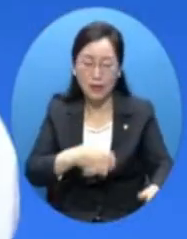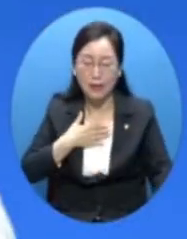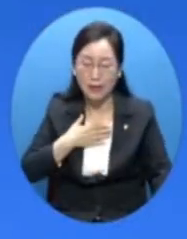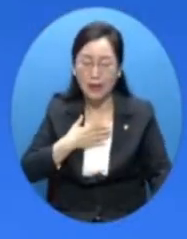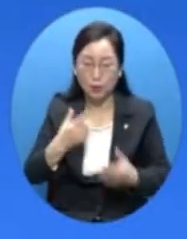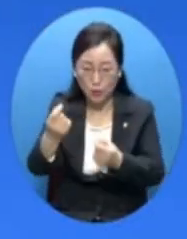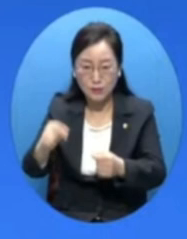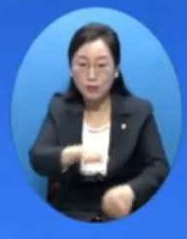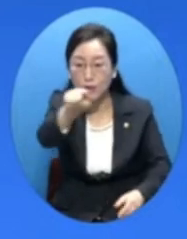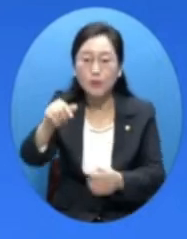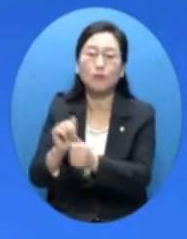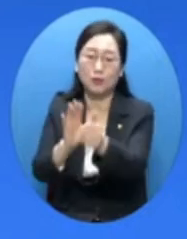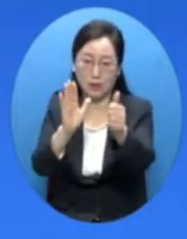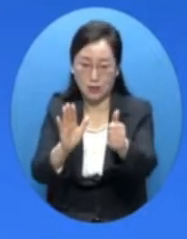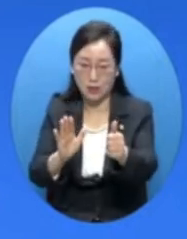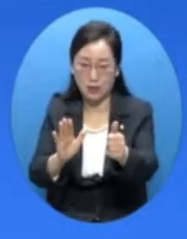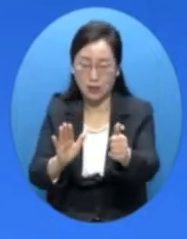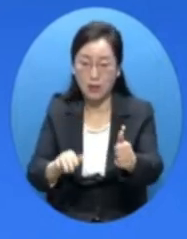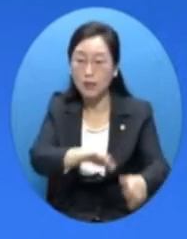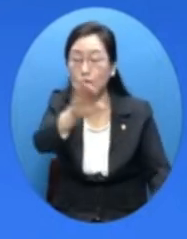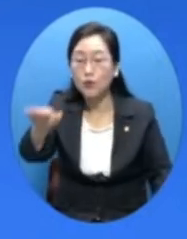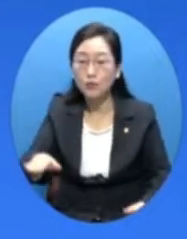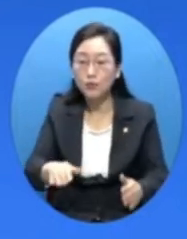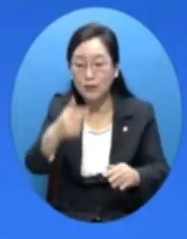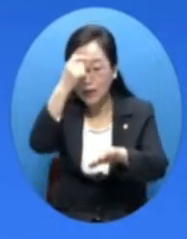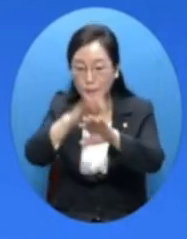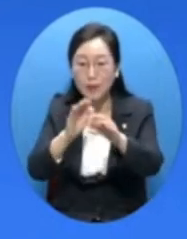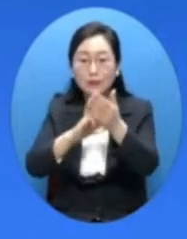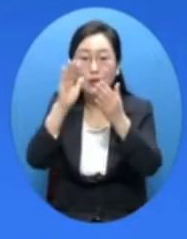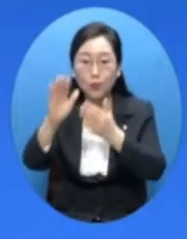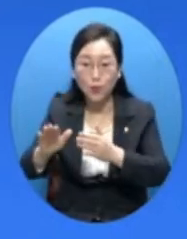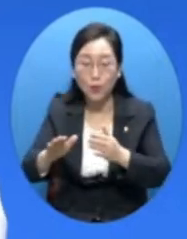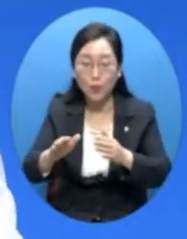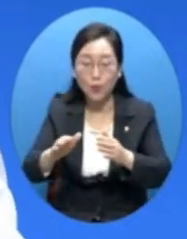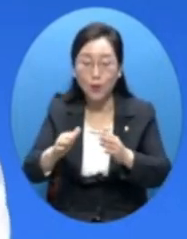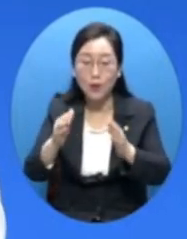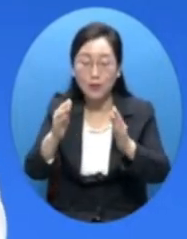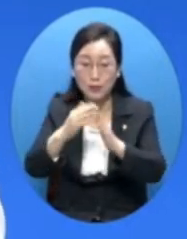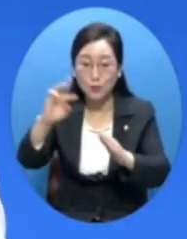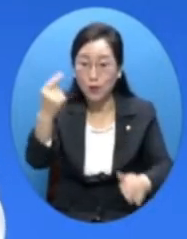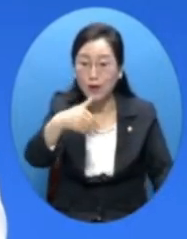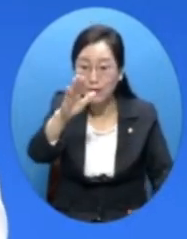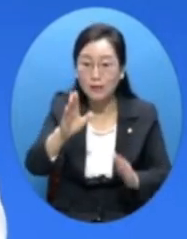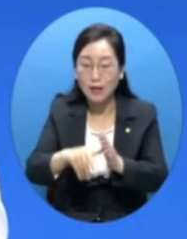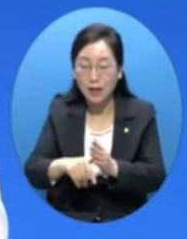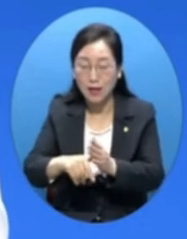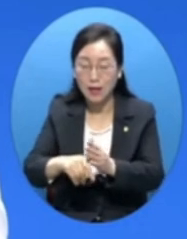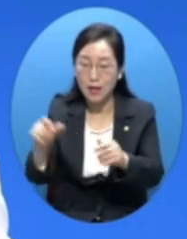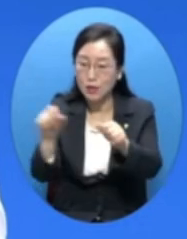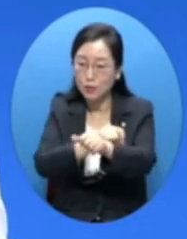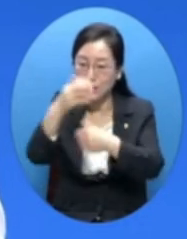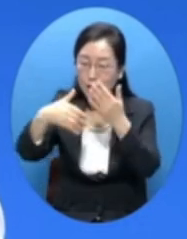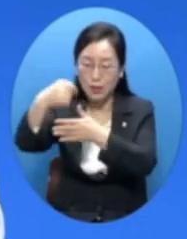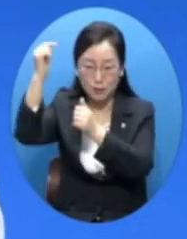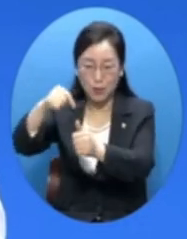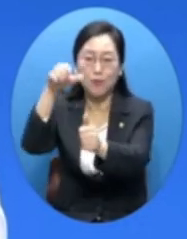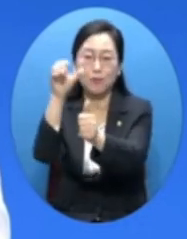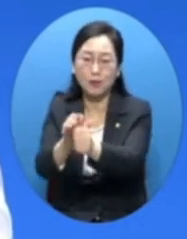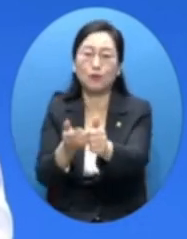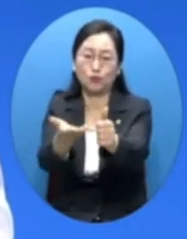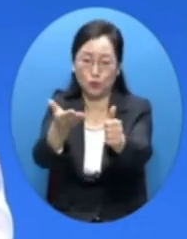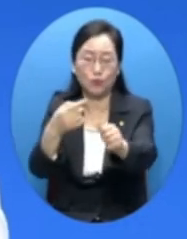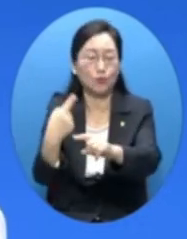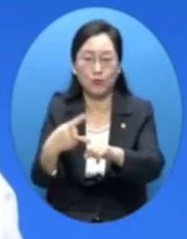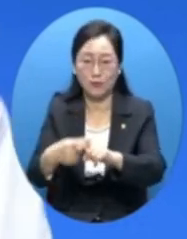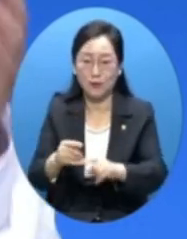보내느라. 여러분이 오늘 예배를 드리고 이제 성전을 떠나갈 때 여러분의 사명자로 이 성전을 떠나가는 것입니다. 여러분의 가는